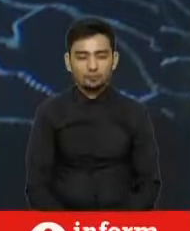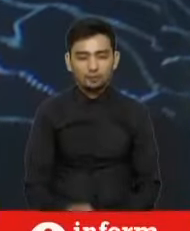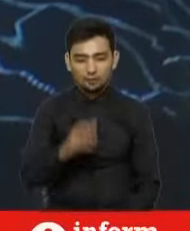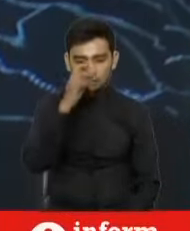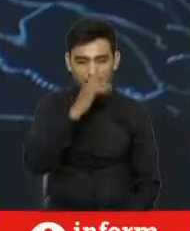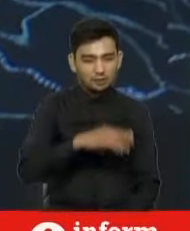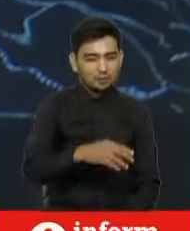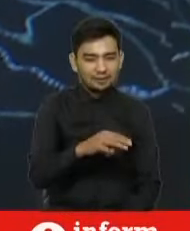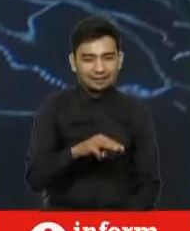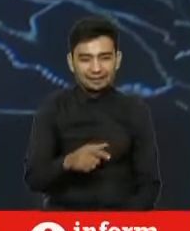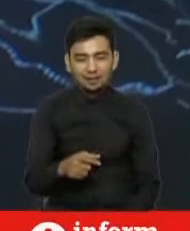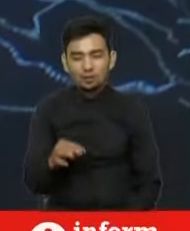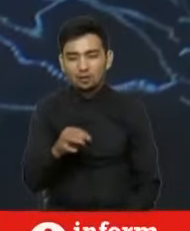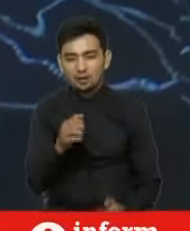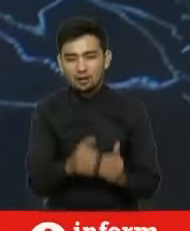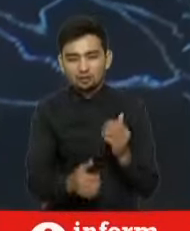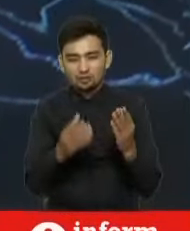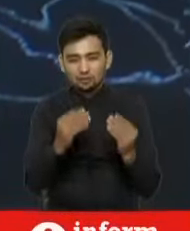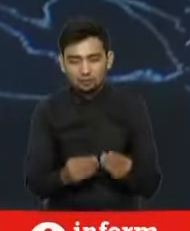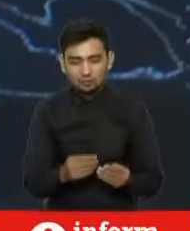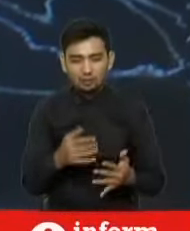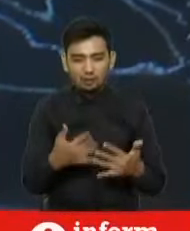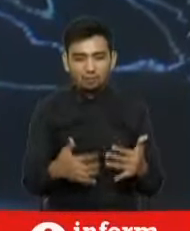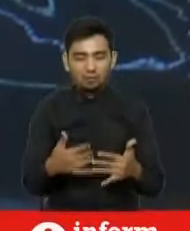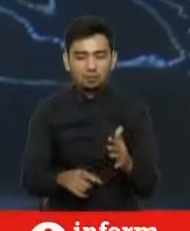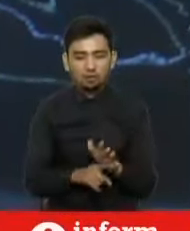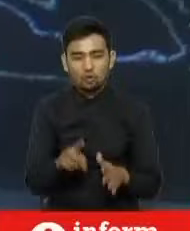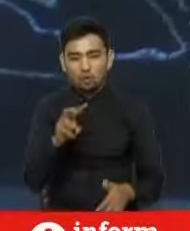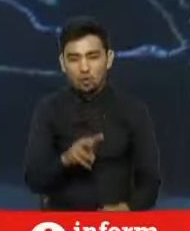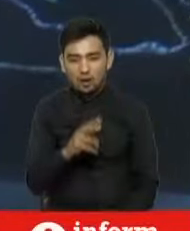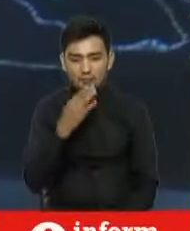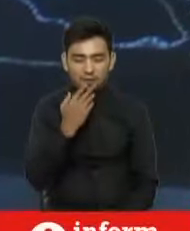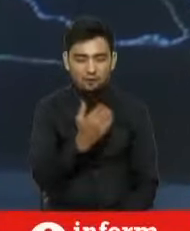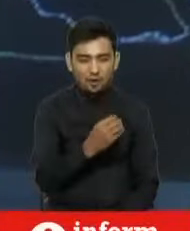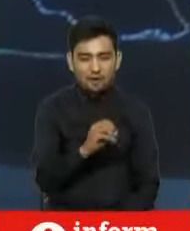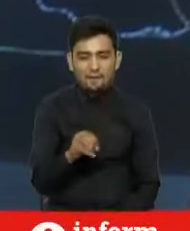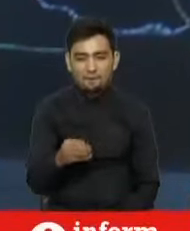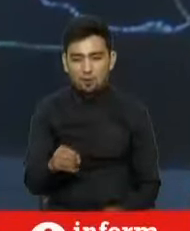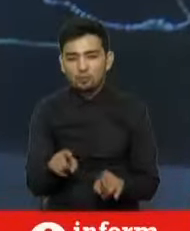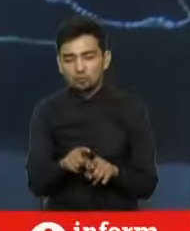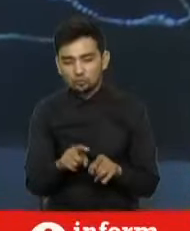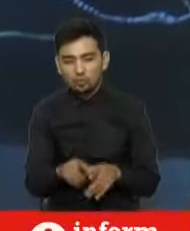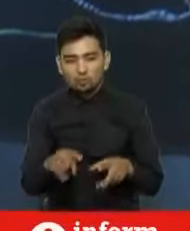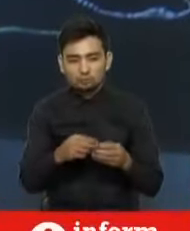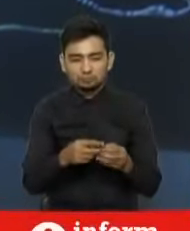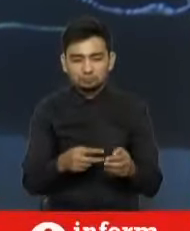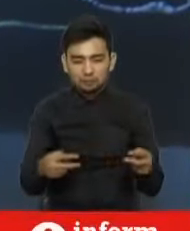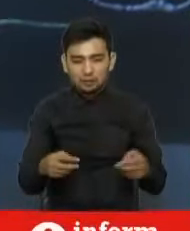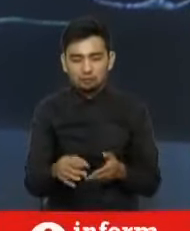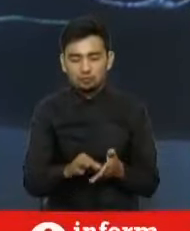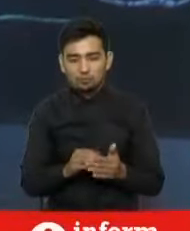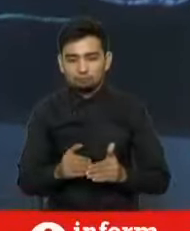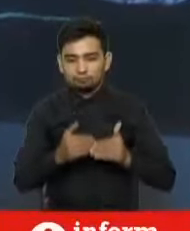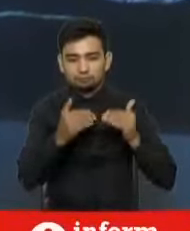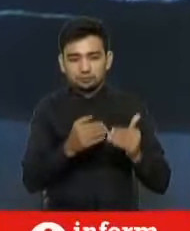Елімізде теңге күн өткен сайын құнсызданып барады. АқШ доллары мен евроның ұлттық валютамызға шаққандағы құны күрт өсіп,